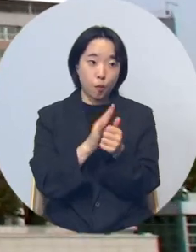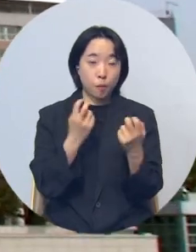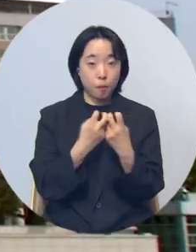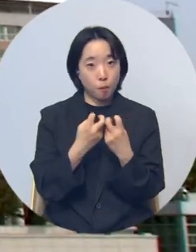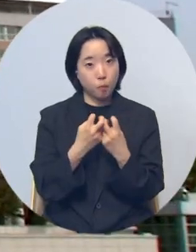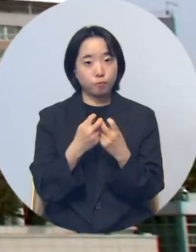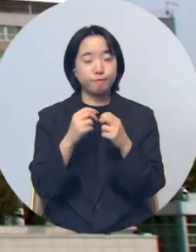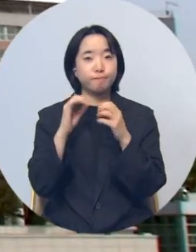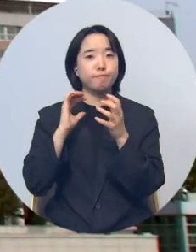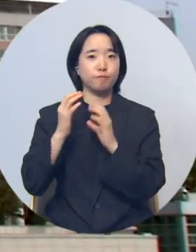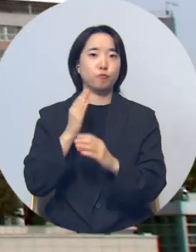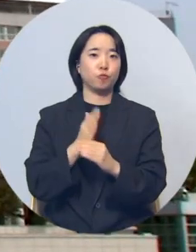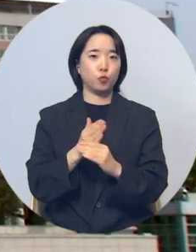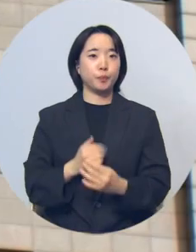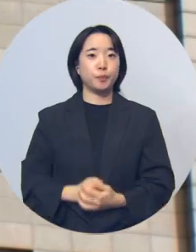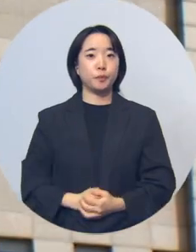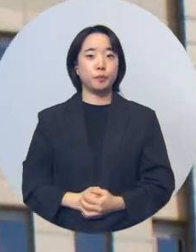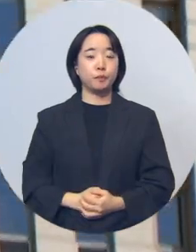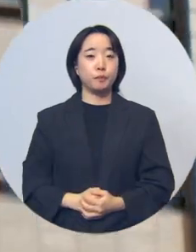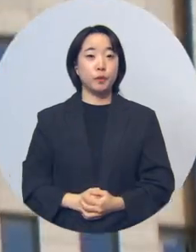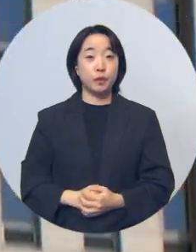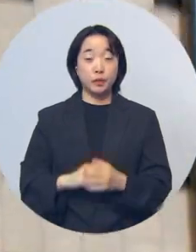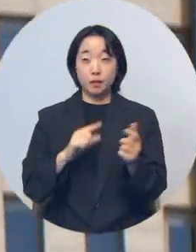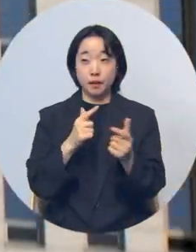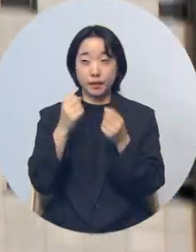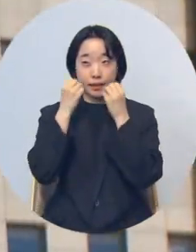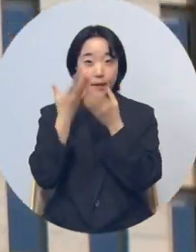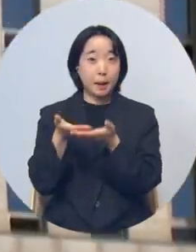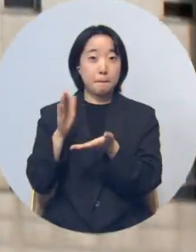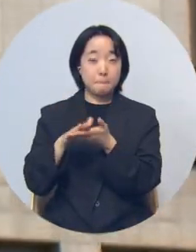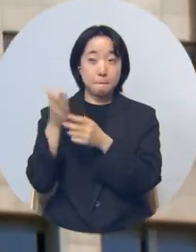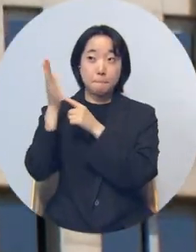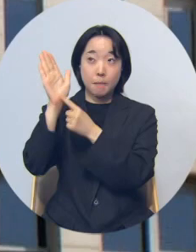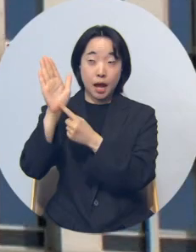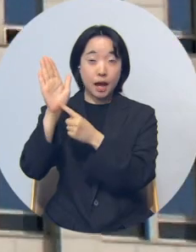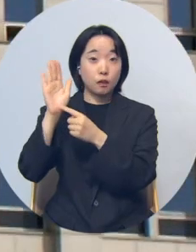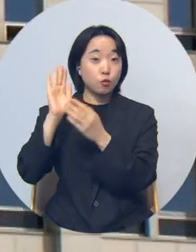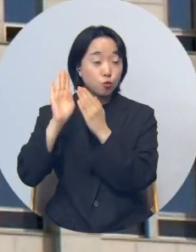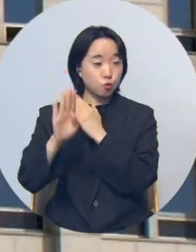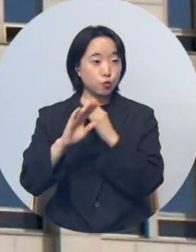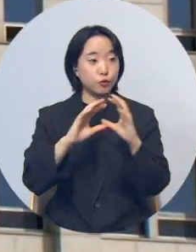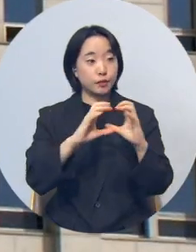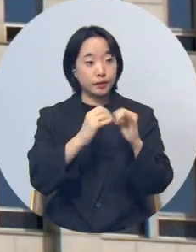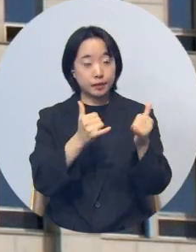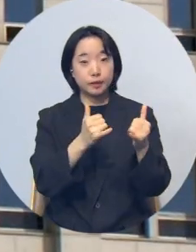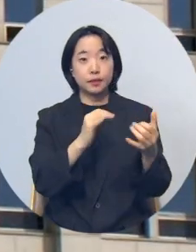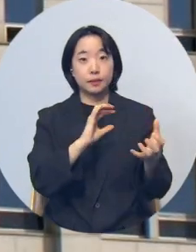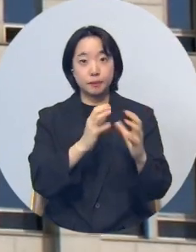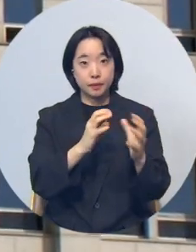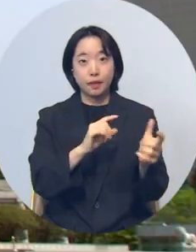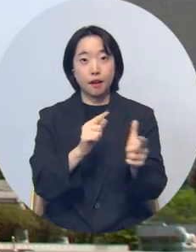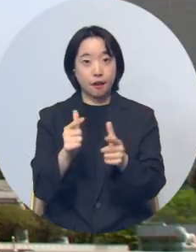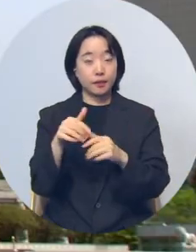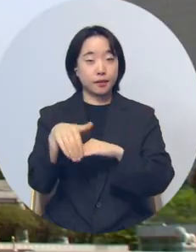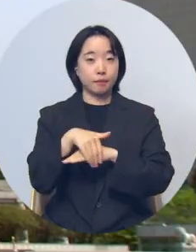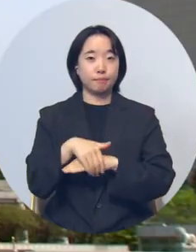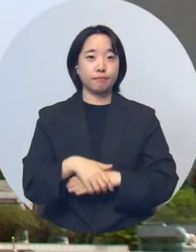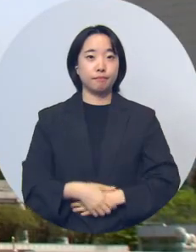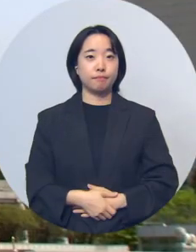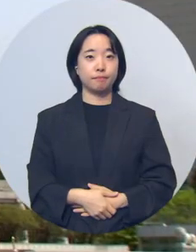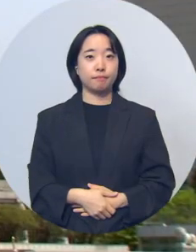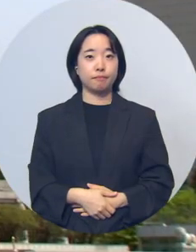전체 연금 개혁안은 사회적 공감대와 여야 협의를 거쳐 마련할 방침입니다 KTV